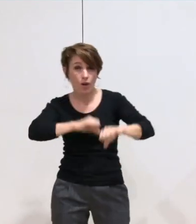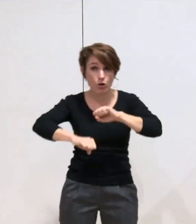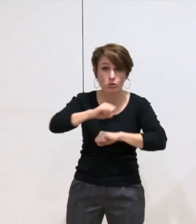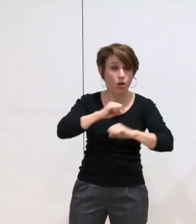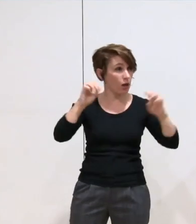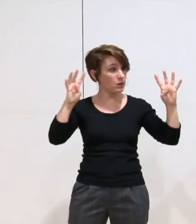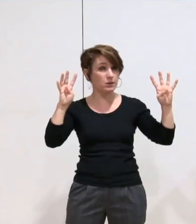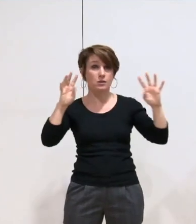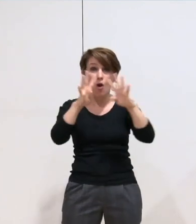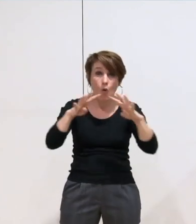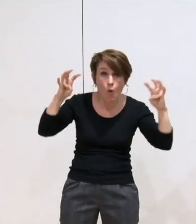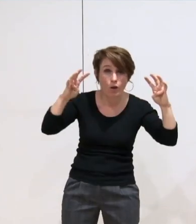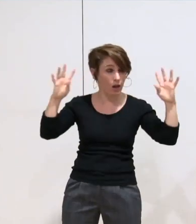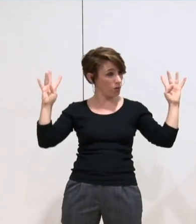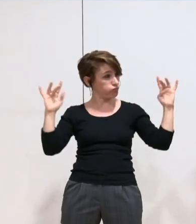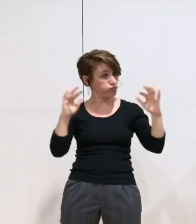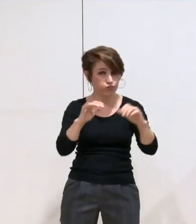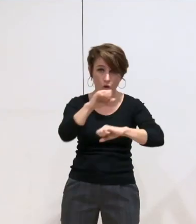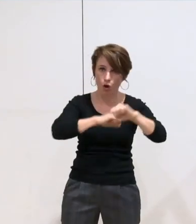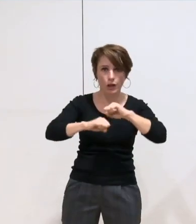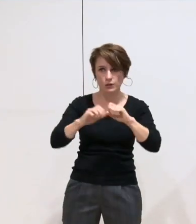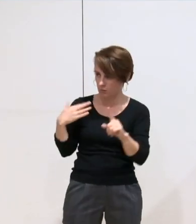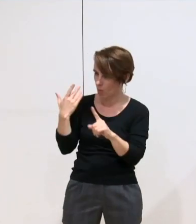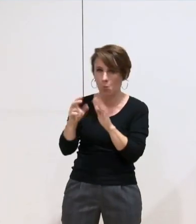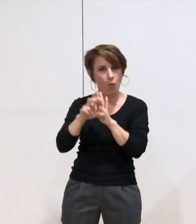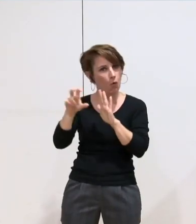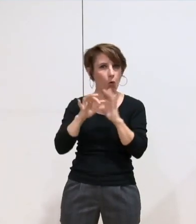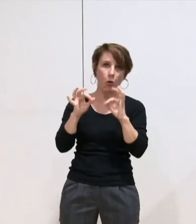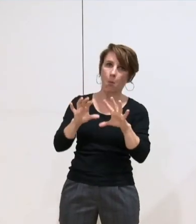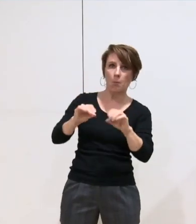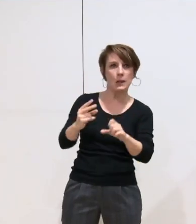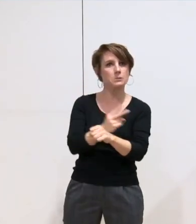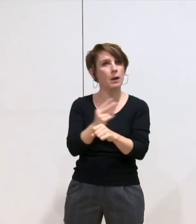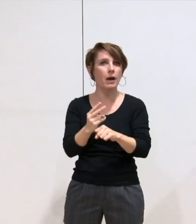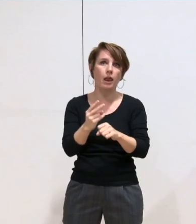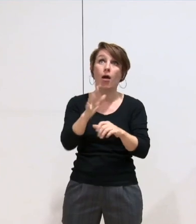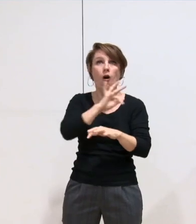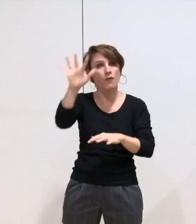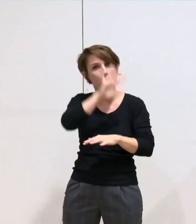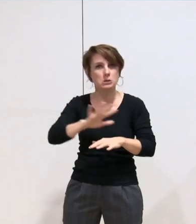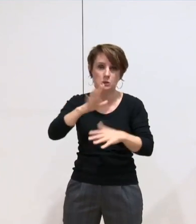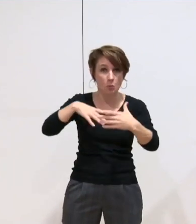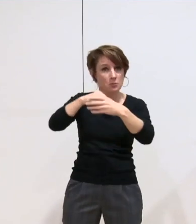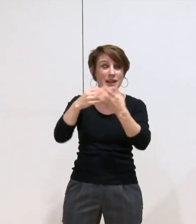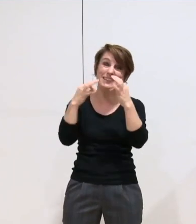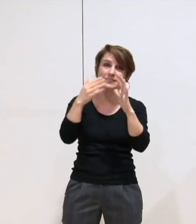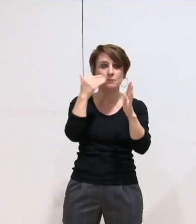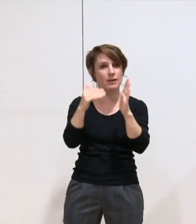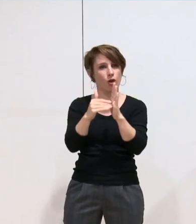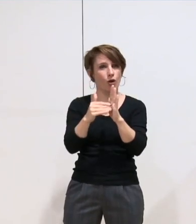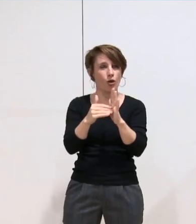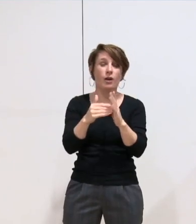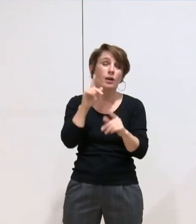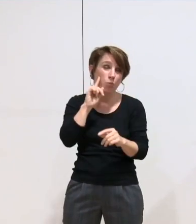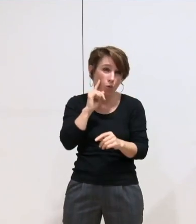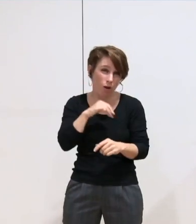porte pas si mal. Et ça, c'est très largement un résultat de notre tissu universitaire de